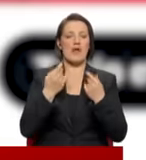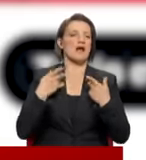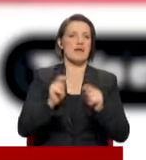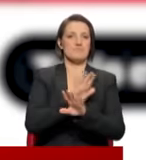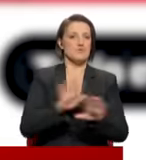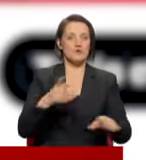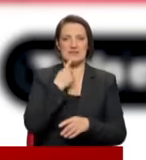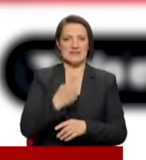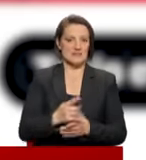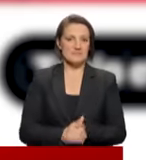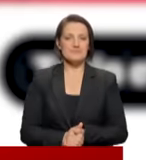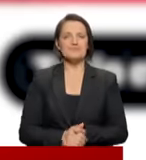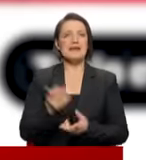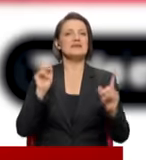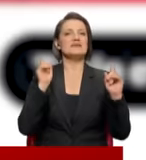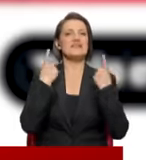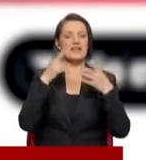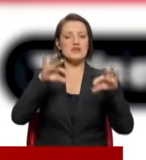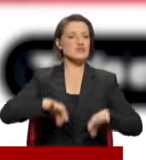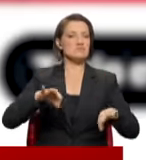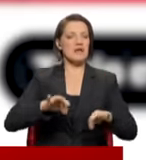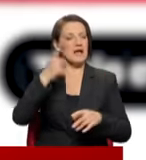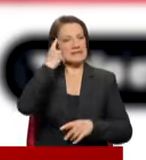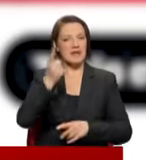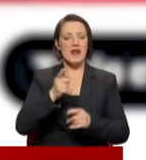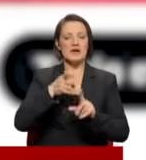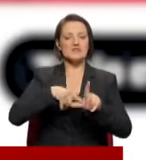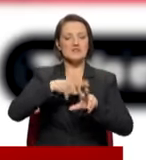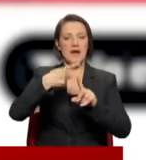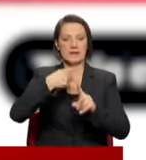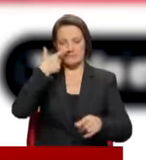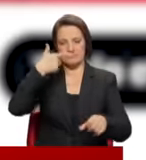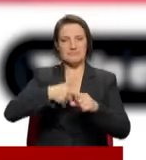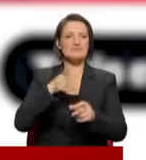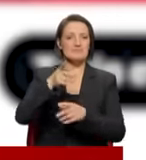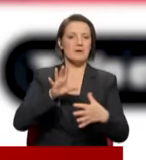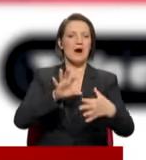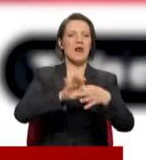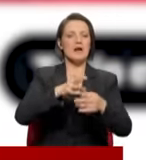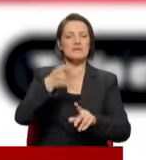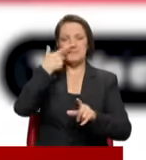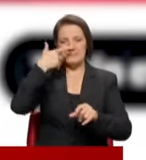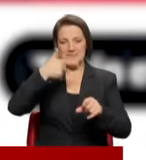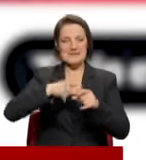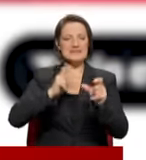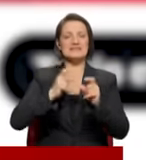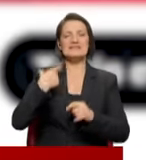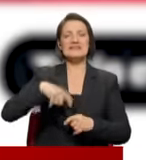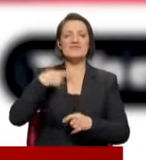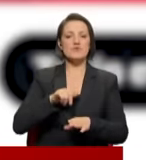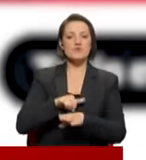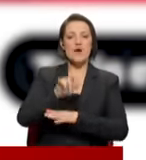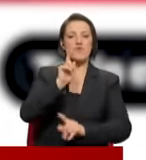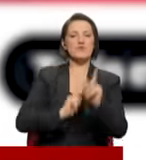yapmıyoruz sözlerini sarf etmişti. Yetkililer şimdi de İsrail'e jet yakıtı ihracatı ile ilgili olarak jet yakıtı sivil uçaklarda